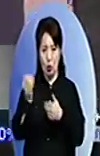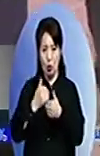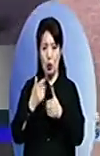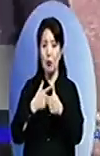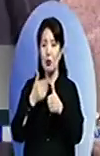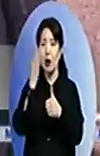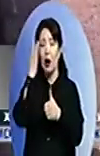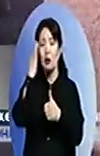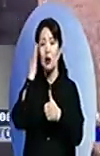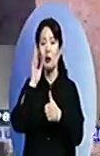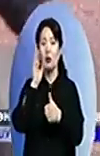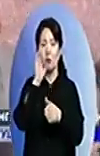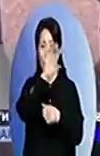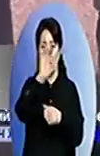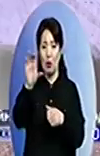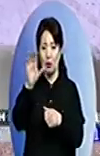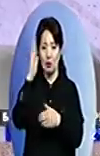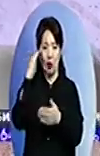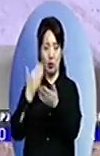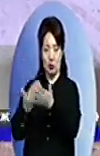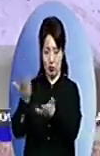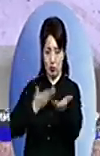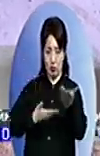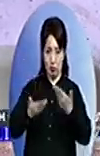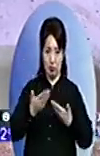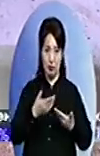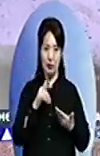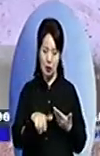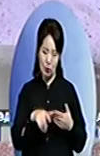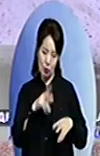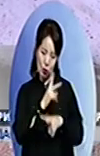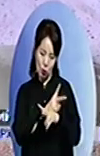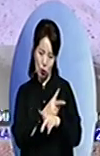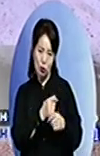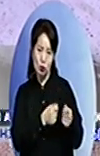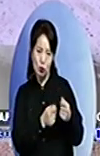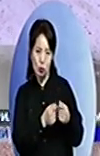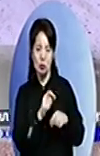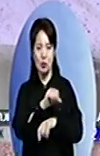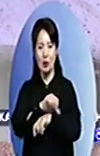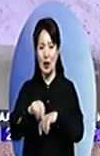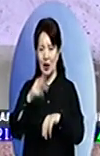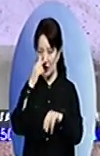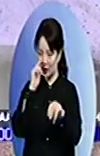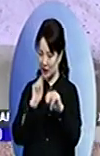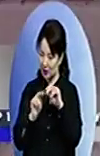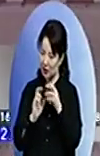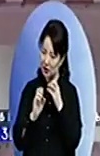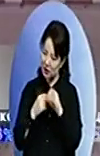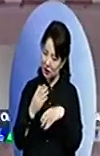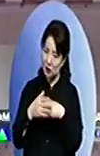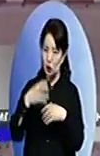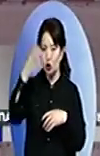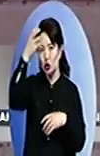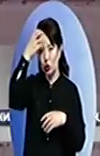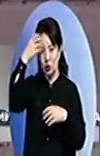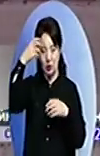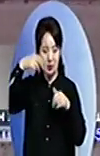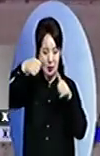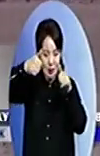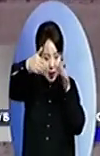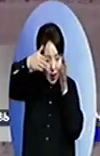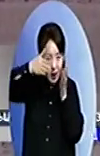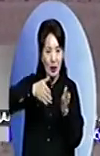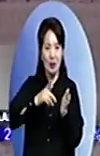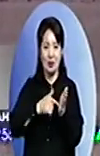компаниуд саналаа ирүүлсэн байна. Хамгийн гол нь зарим хөдөлгөгцөн зохицуулалт болон гайлын хяналтыг нэвтрүүлэх чиглэлд төрийн зүгээс анхаарч өгөх хэрэгтэй